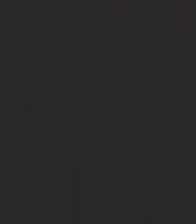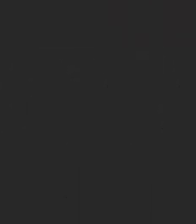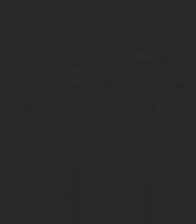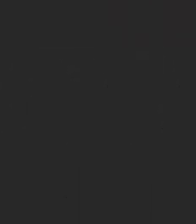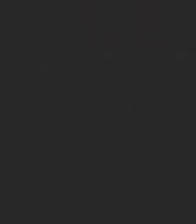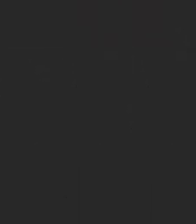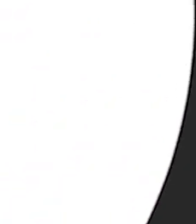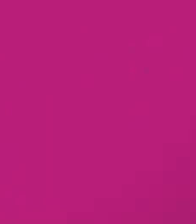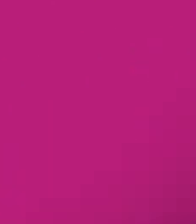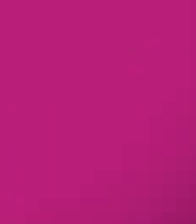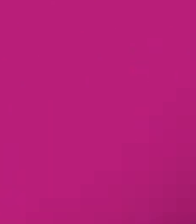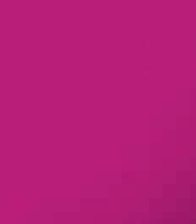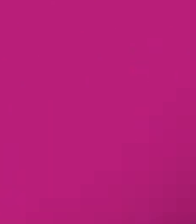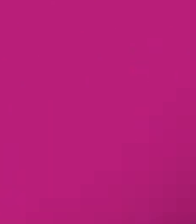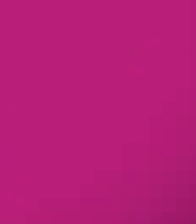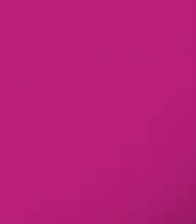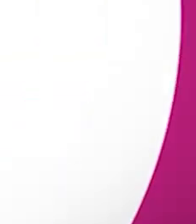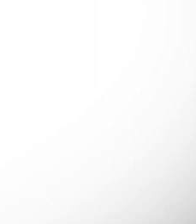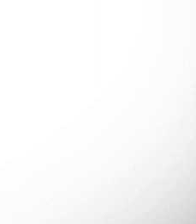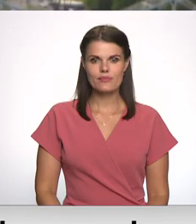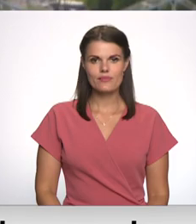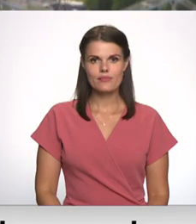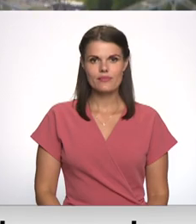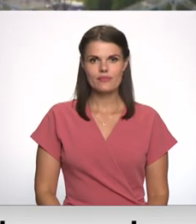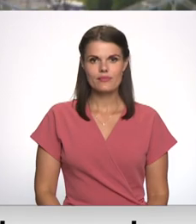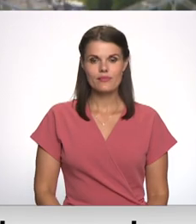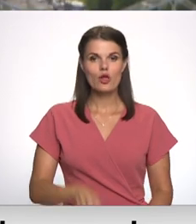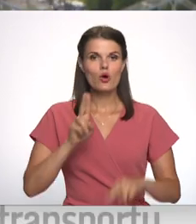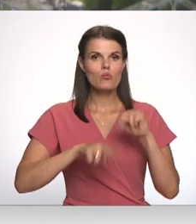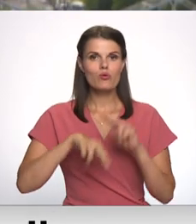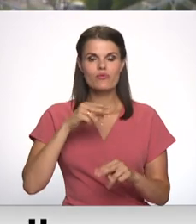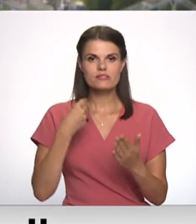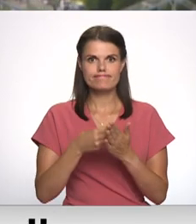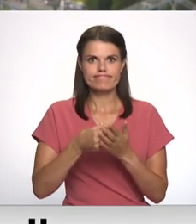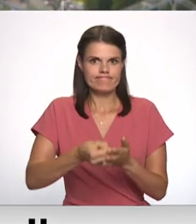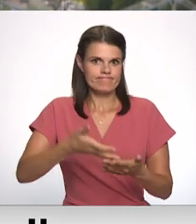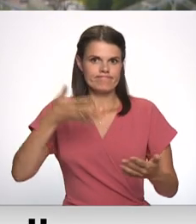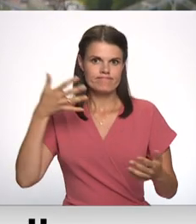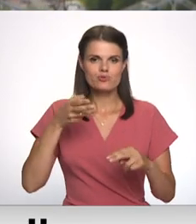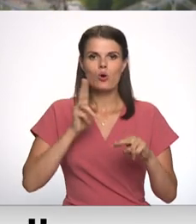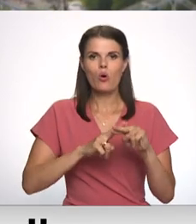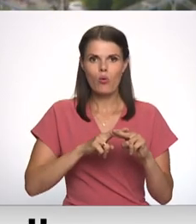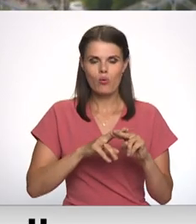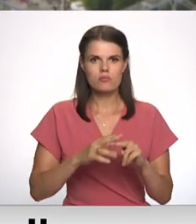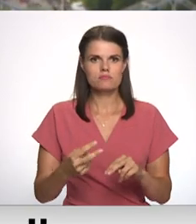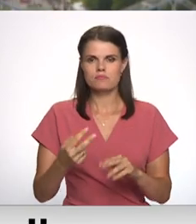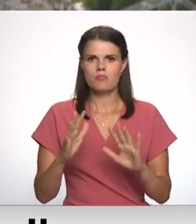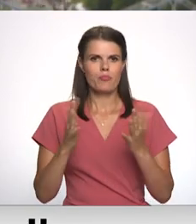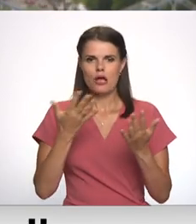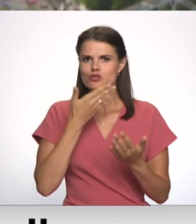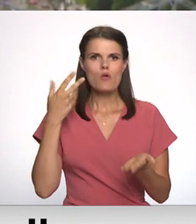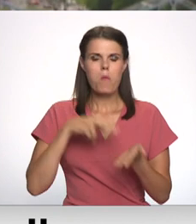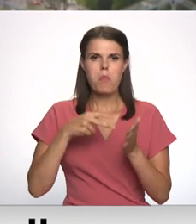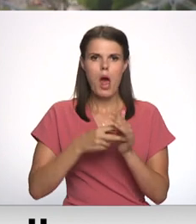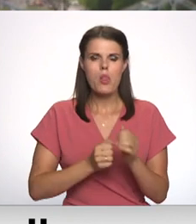Re! Viss ēters ir te! Būvniecības izmaksu sadārdzinājums un neparedzēti apgrūtinājumi, kas